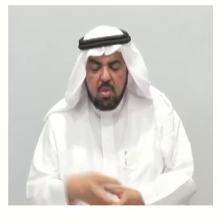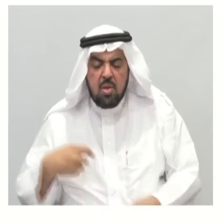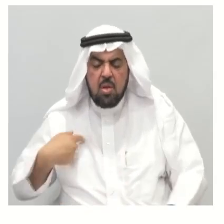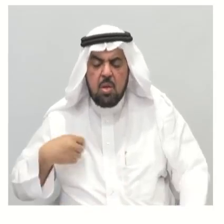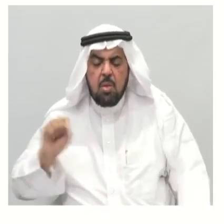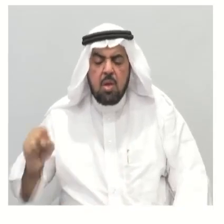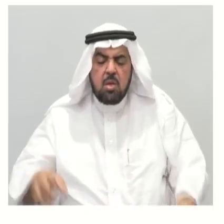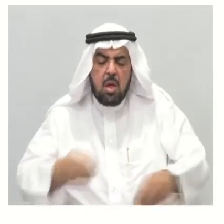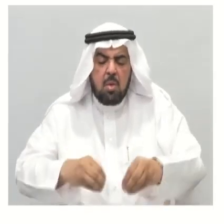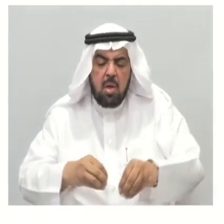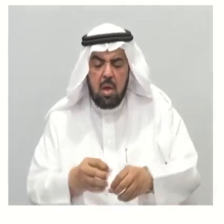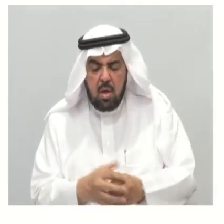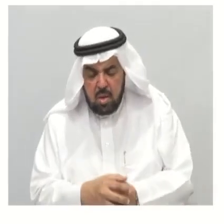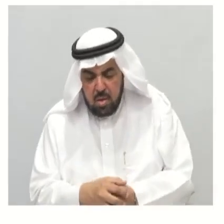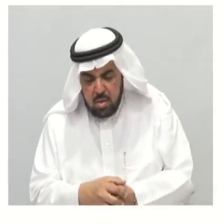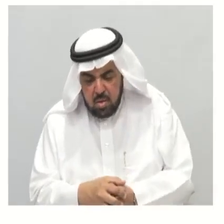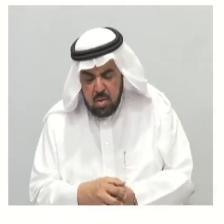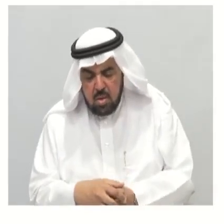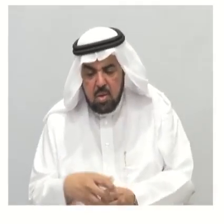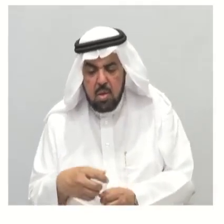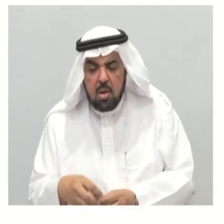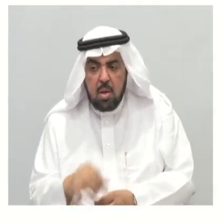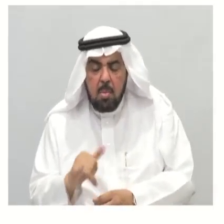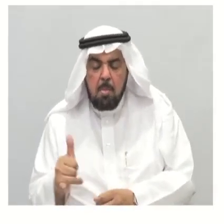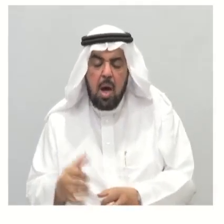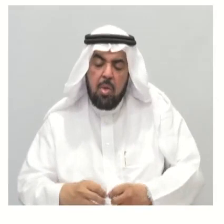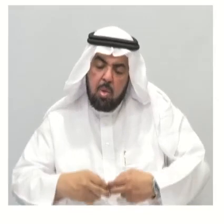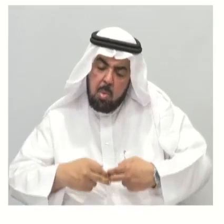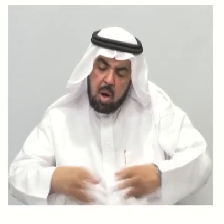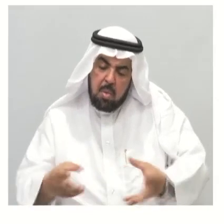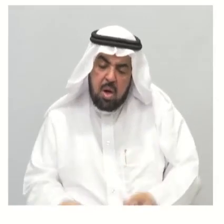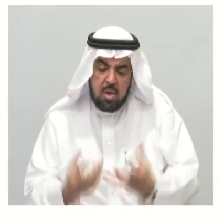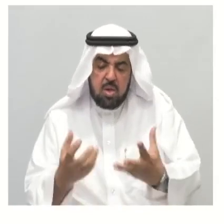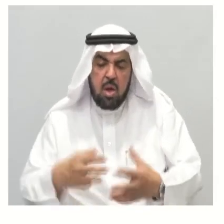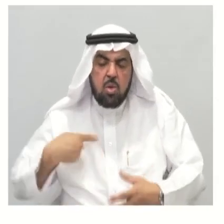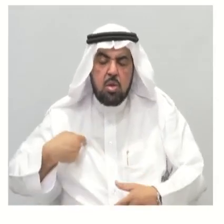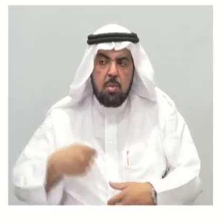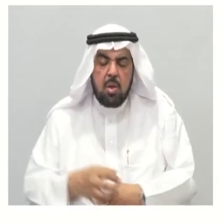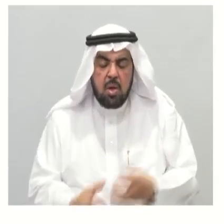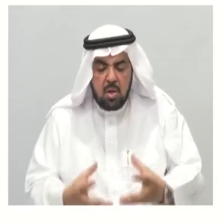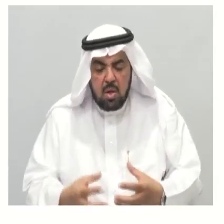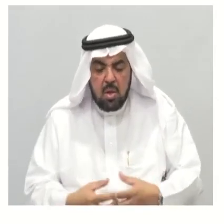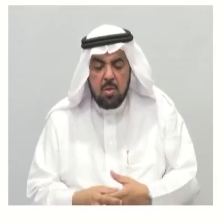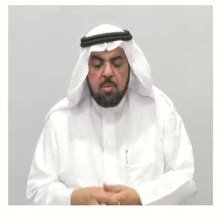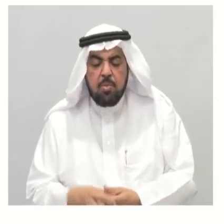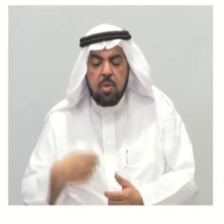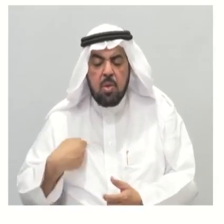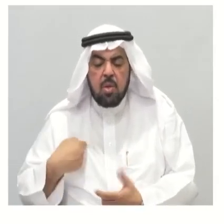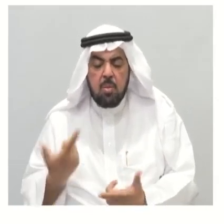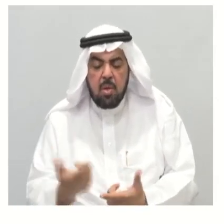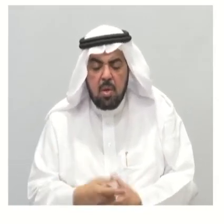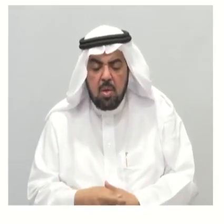تسمى الخاصية الكيميائية هنا؟ مادة قابلة للاشتعال، مادة قابلة للاحتراق. إذن ماذا ممكن أن